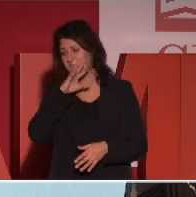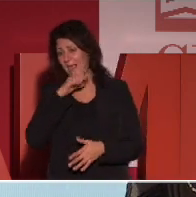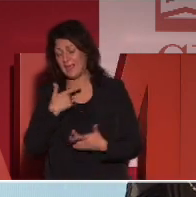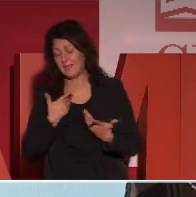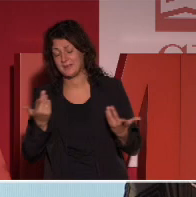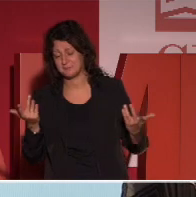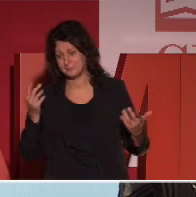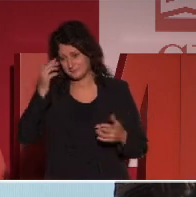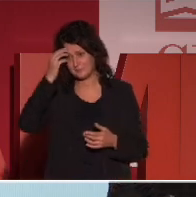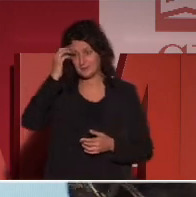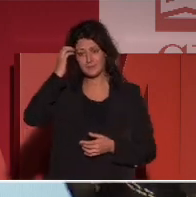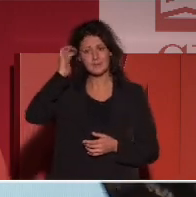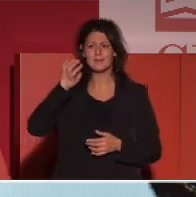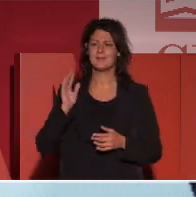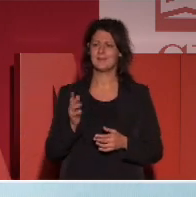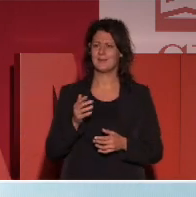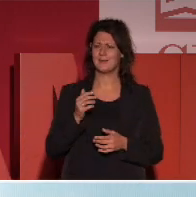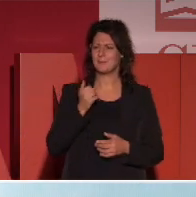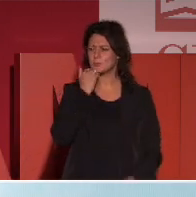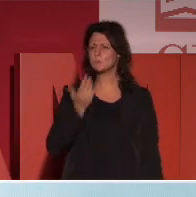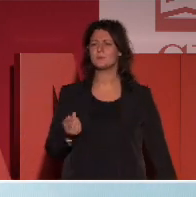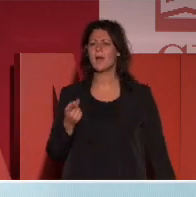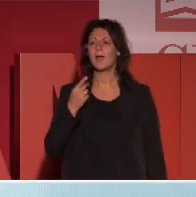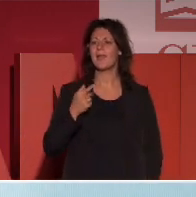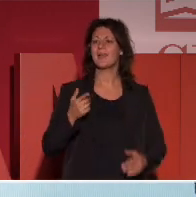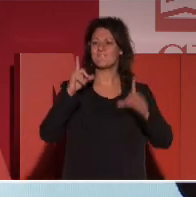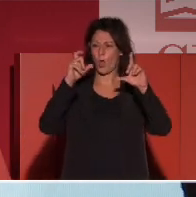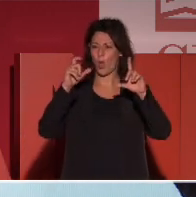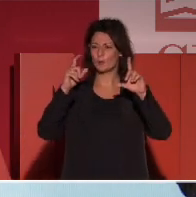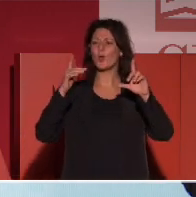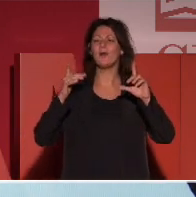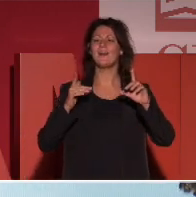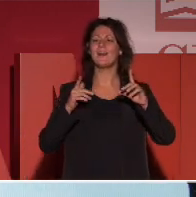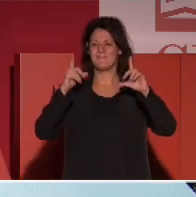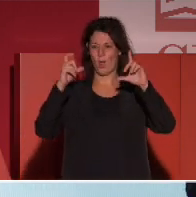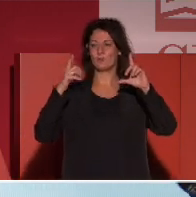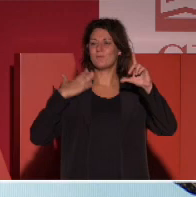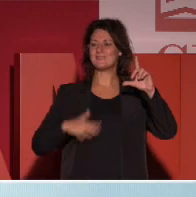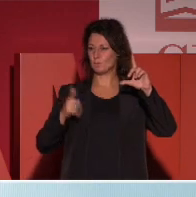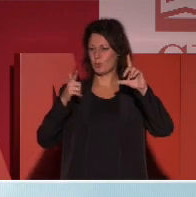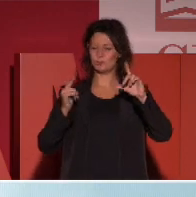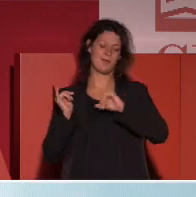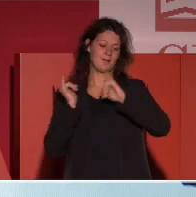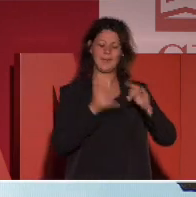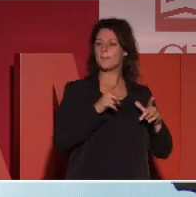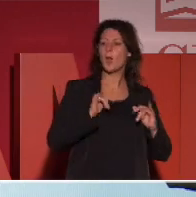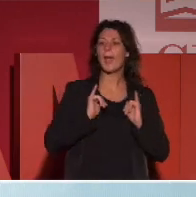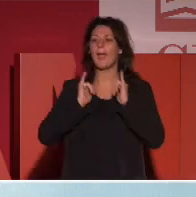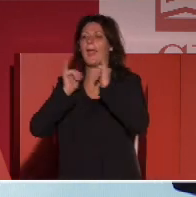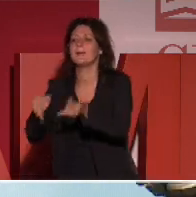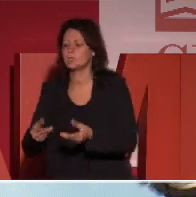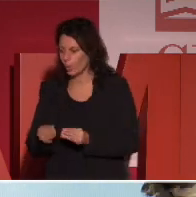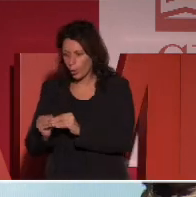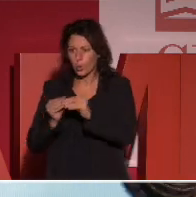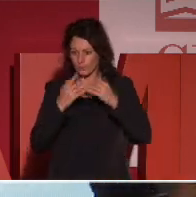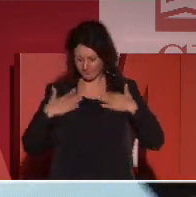è ma come si veste sta gente quando esce mi sembra di essere precipitata nel vestito nuovo dell'imperatore ci